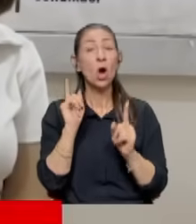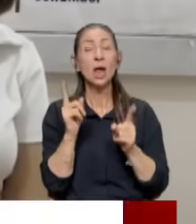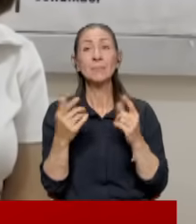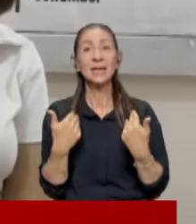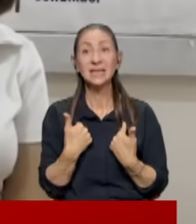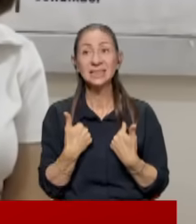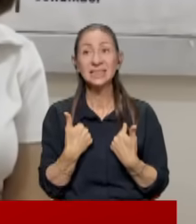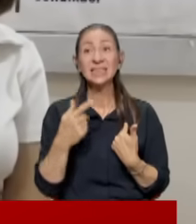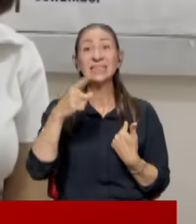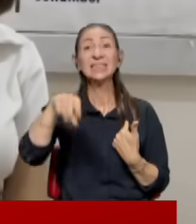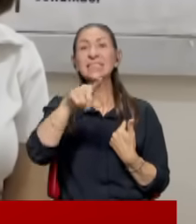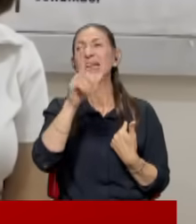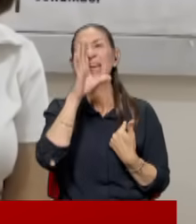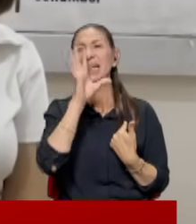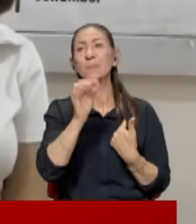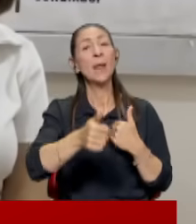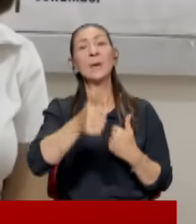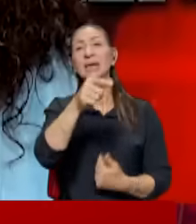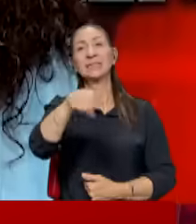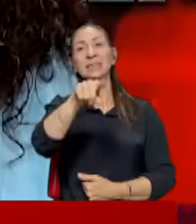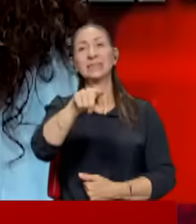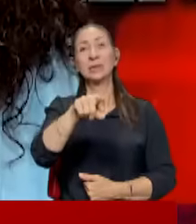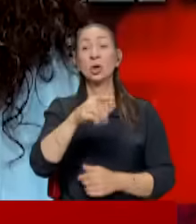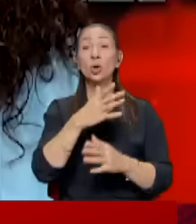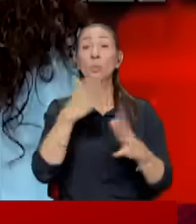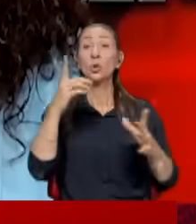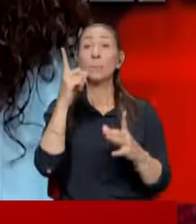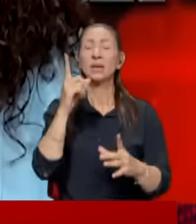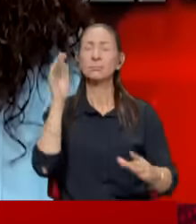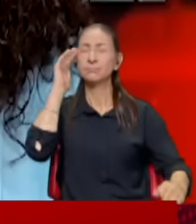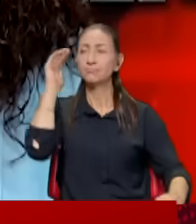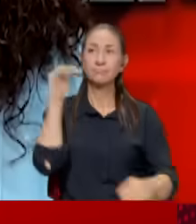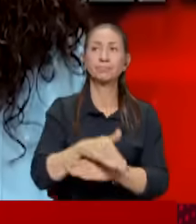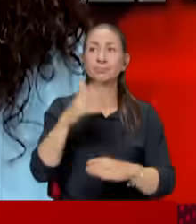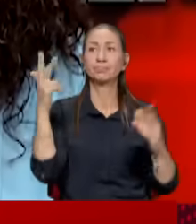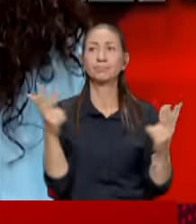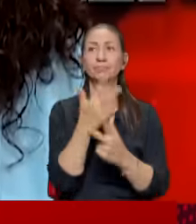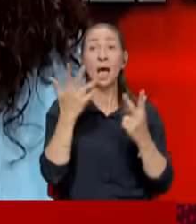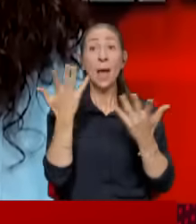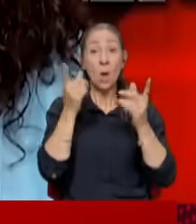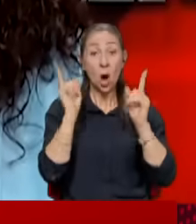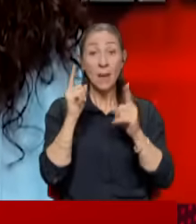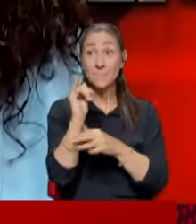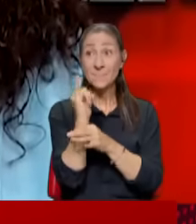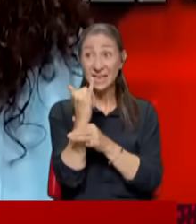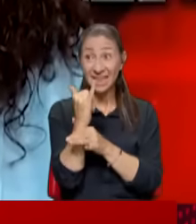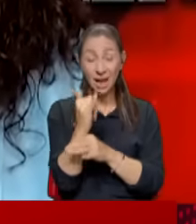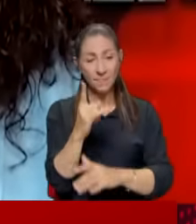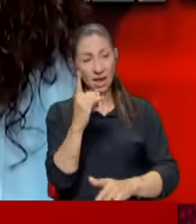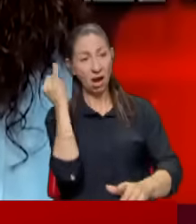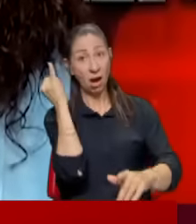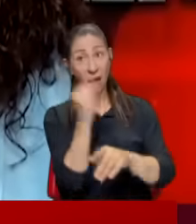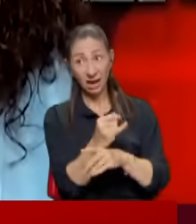öğretmenleriyiz? Siz kimlerin bakanısınız? Büyük bir gaf açıkçası. Hem öğretmenlik mesleğine yapılmış